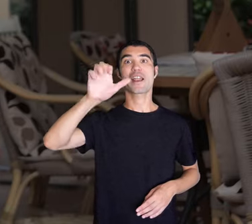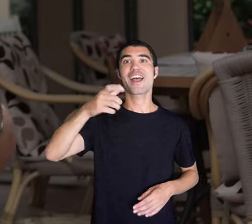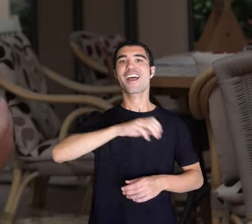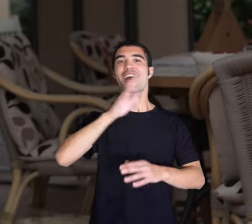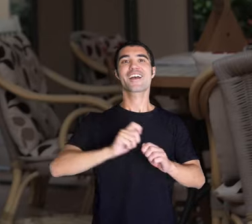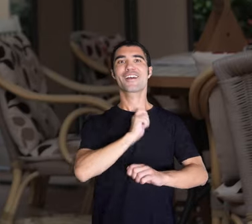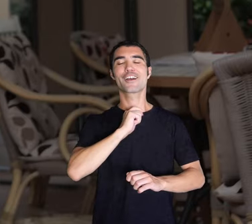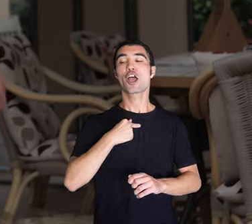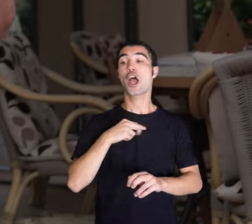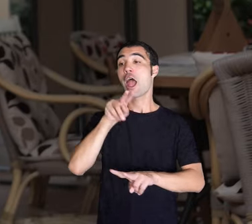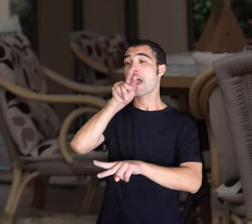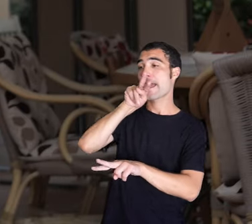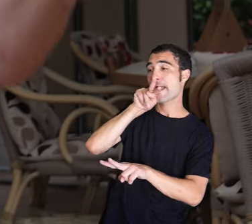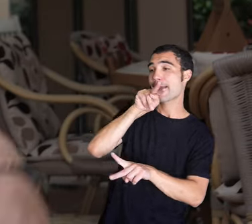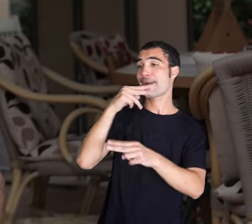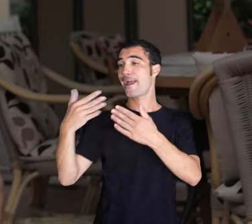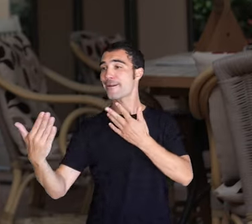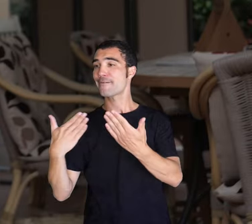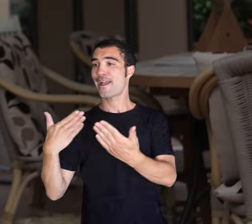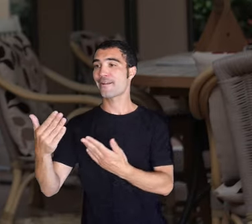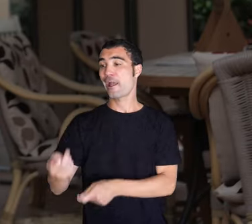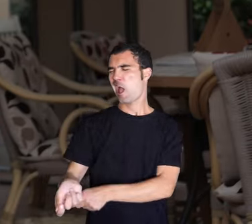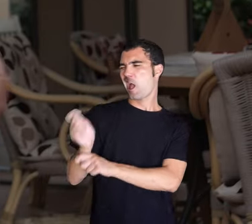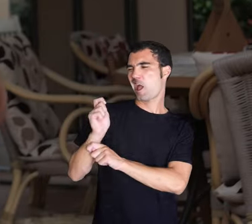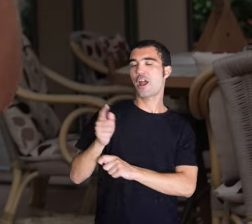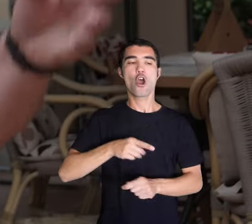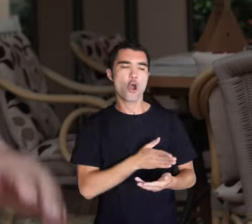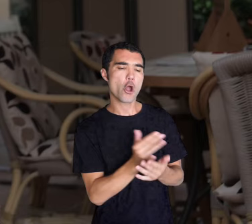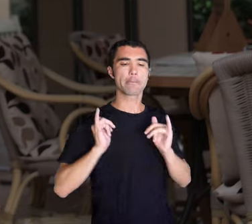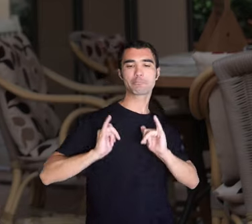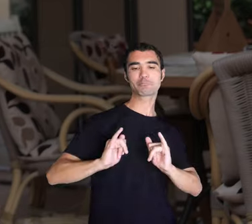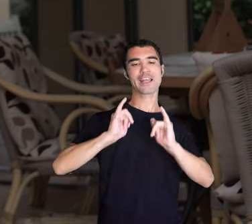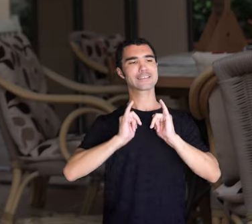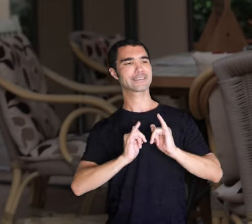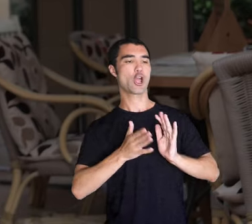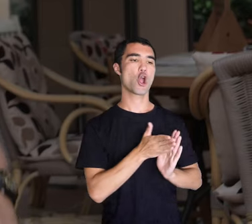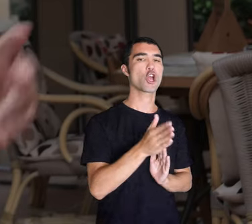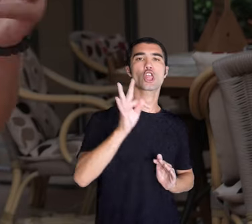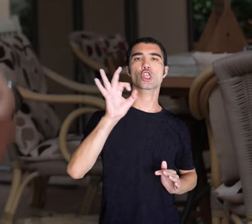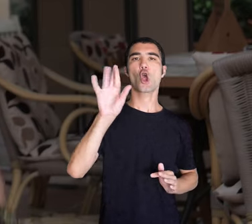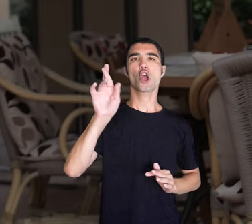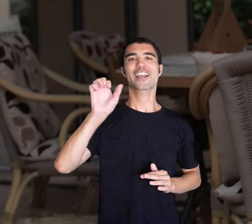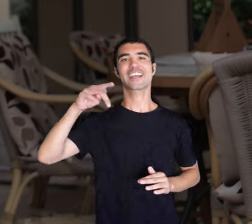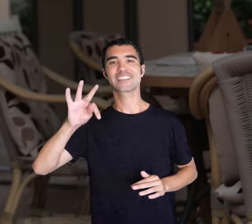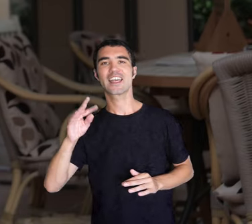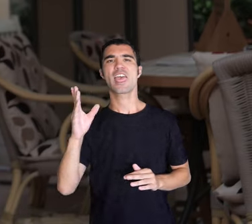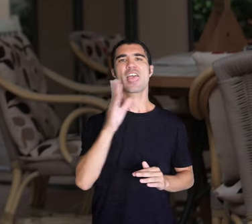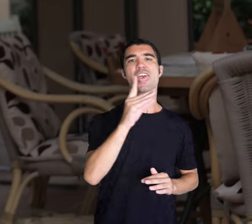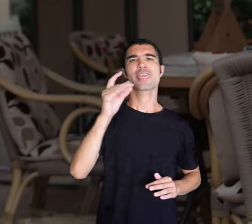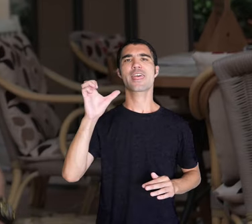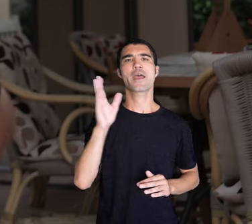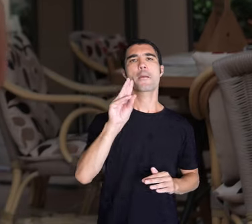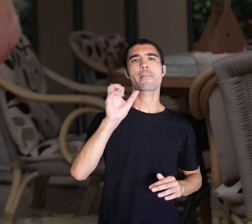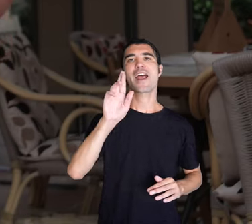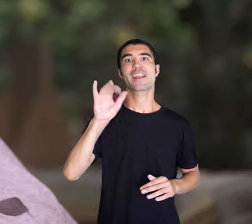o intentava lligar amb ella o l'acompanyava amb un estorrent de parells, en fi, i avui on vas, avui vespre, pues, no sé, pues, no tenia anar